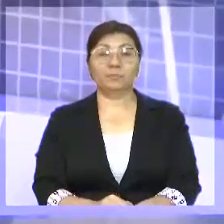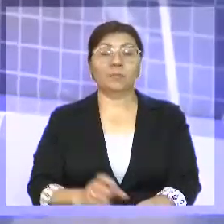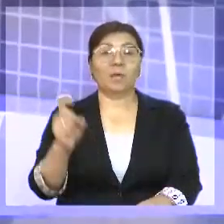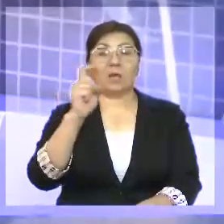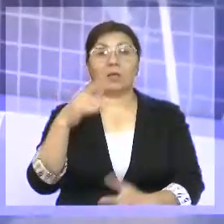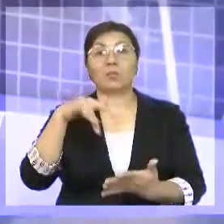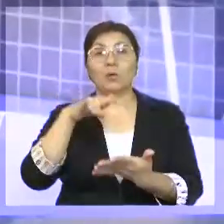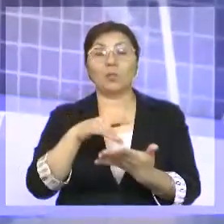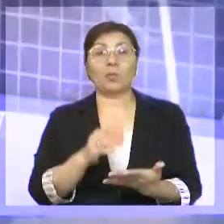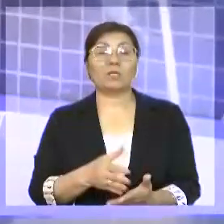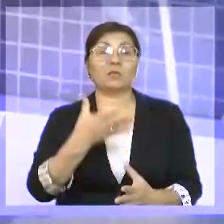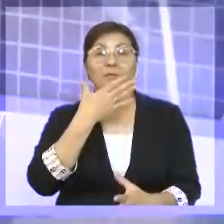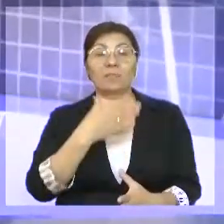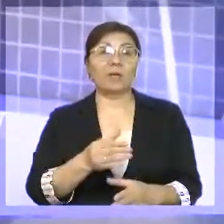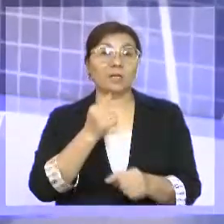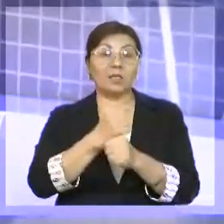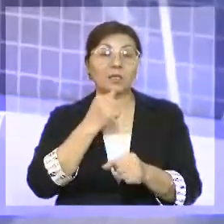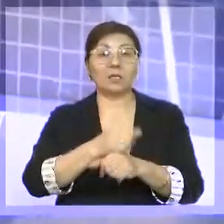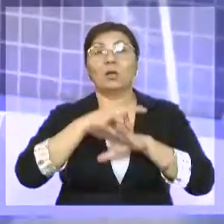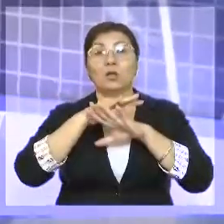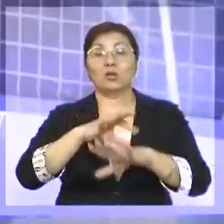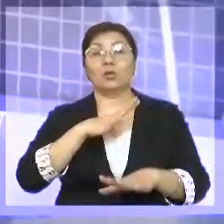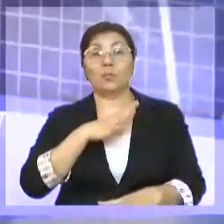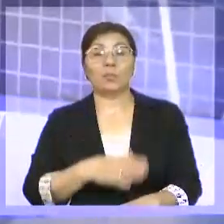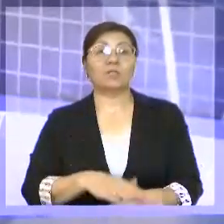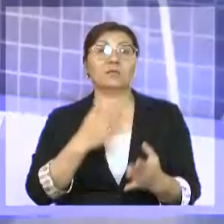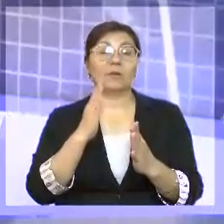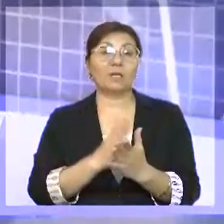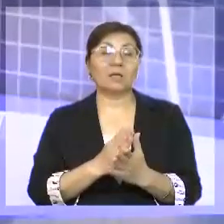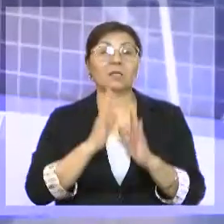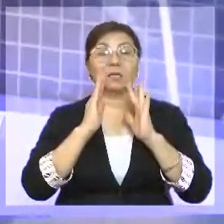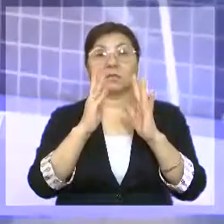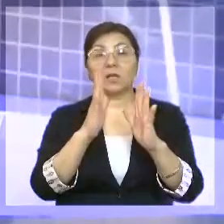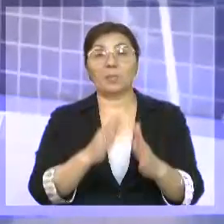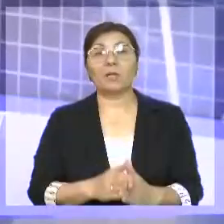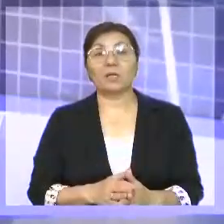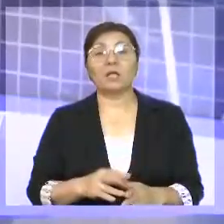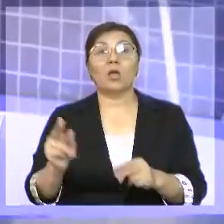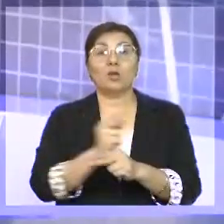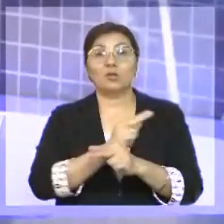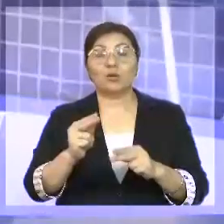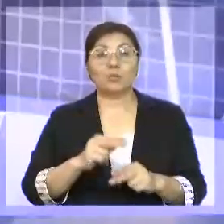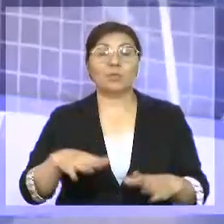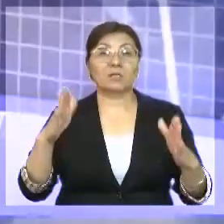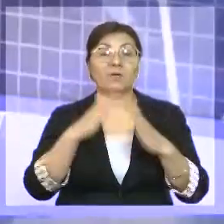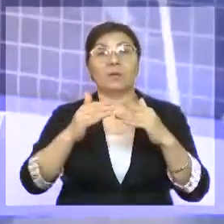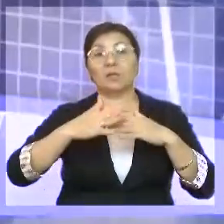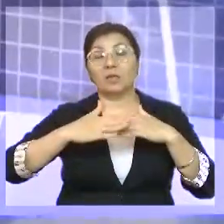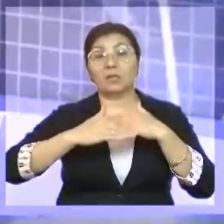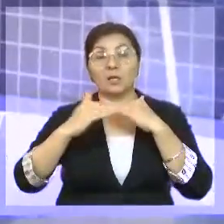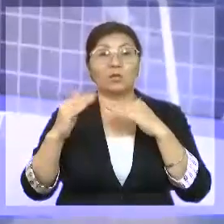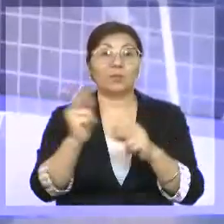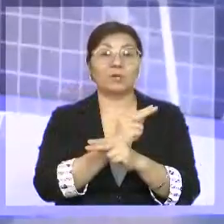Хромтау қаласында абаттандыру жұмыстары қарқынды жүріп жатыр. Абаттандыру жұмыстарына саябақ, скверлерді жөндеу, аулаларды қалыпқа келтіру